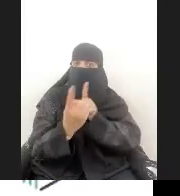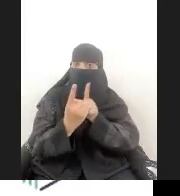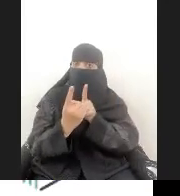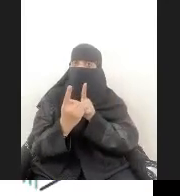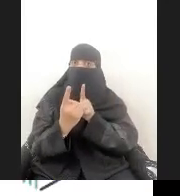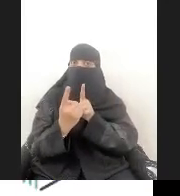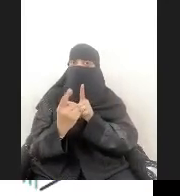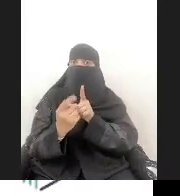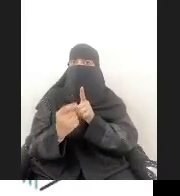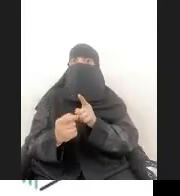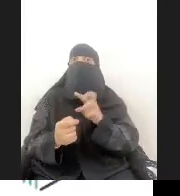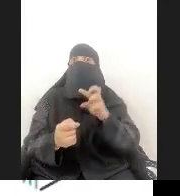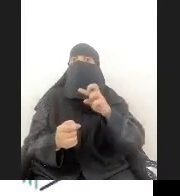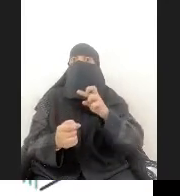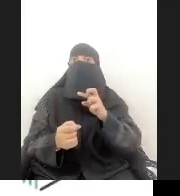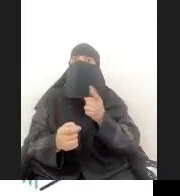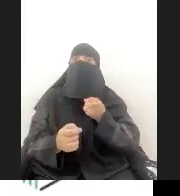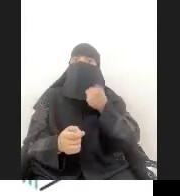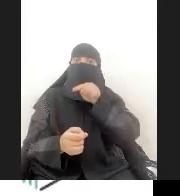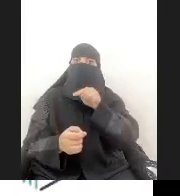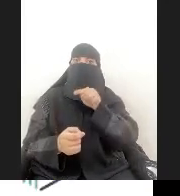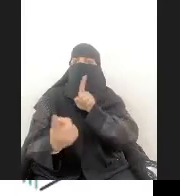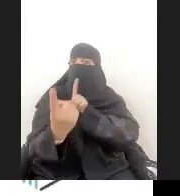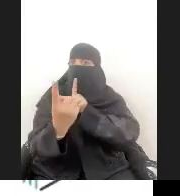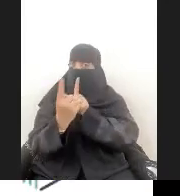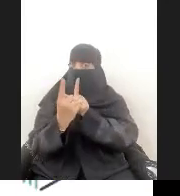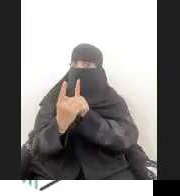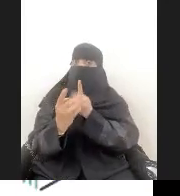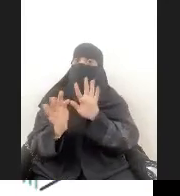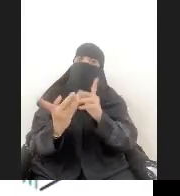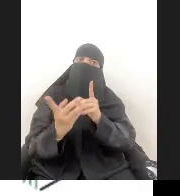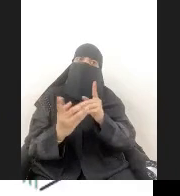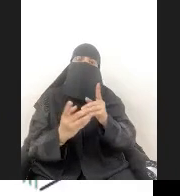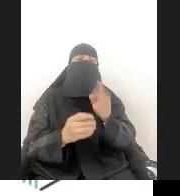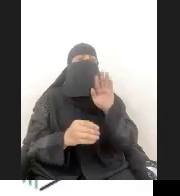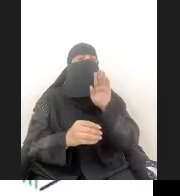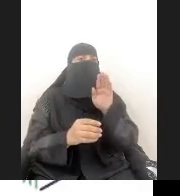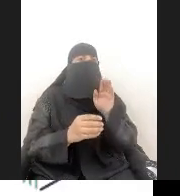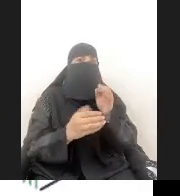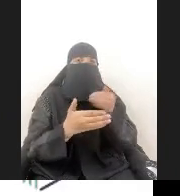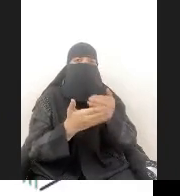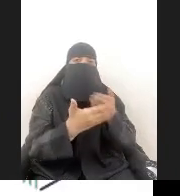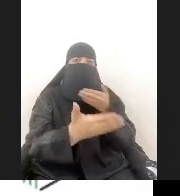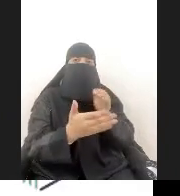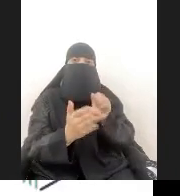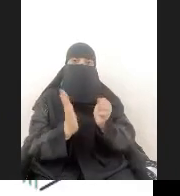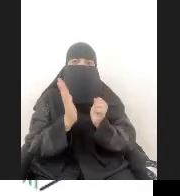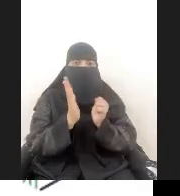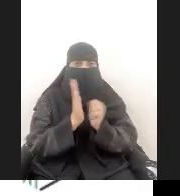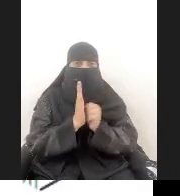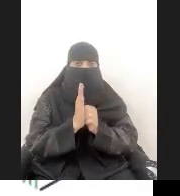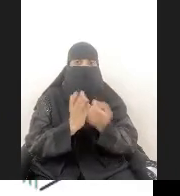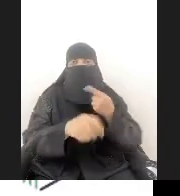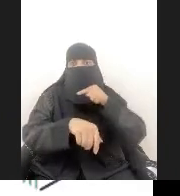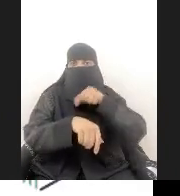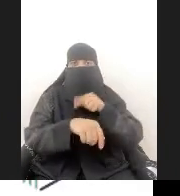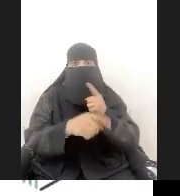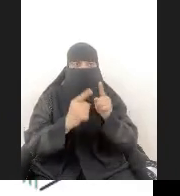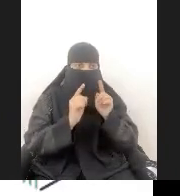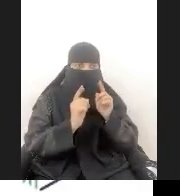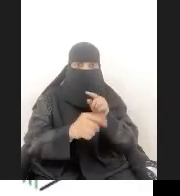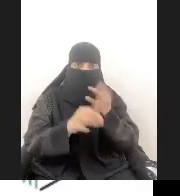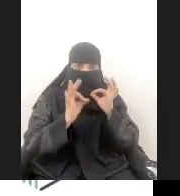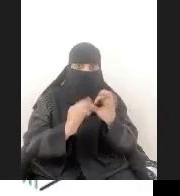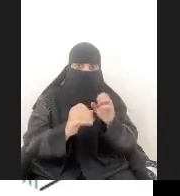ولا وجه لوجه؟ وإذا كان أونلاين هل يكون افتراضي ولا يكون غير تزامني؟ وإذا كان افتراضي ماذا سأقدم كمن الزمن الذي